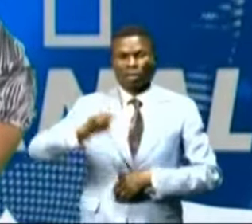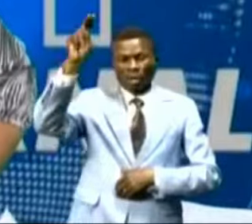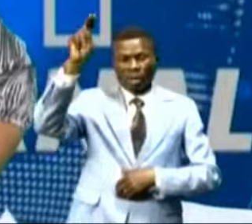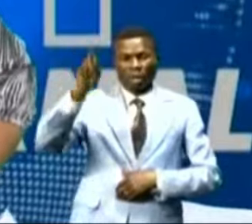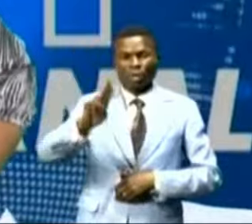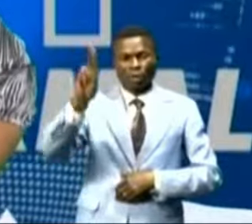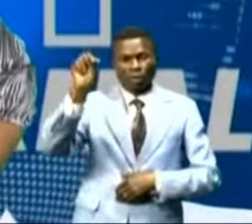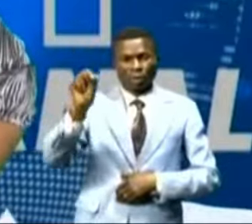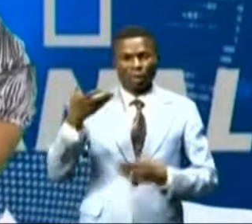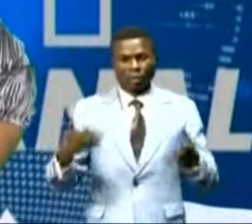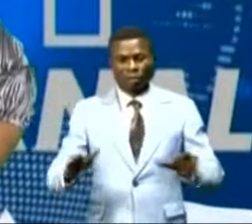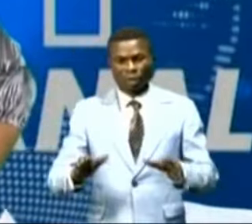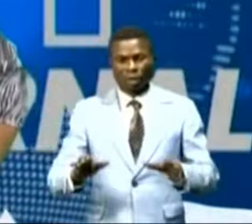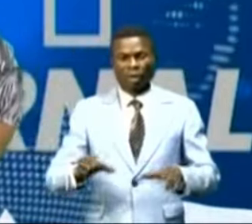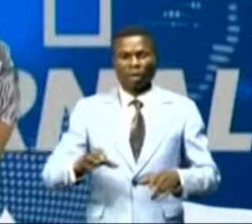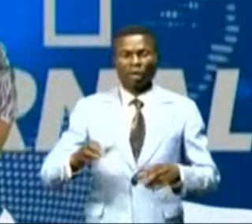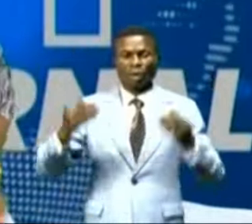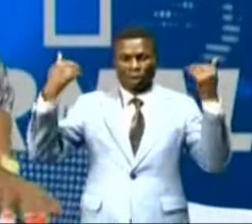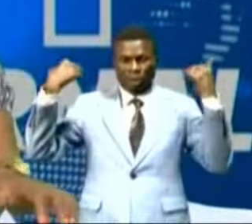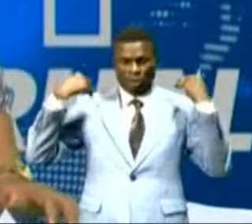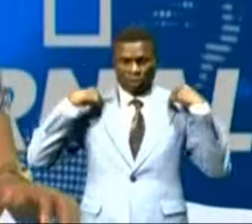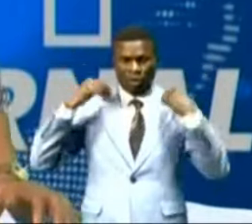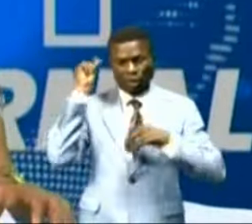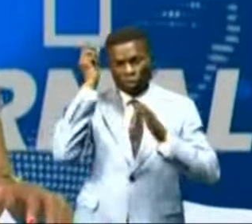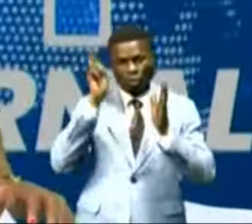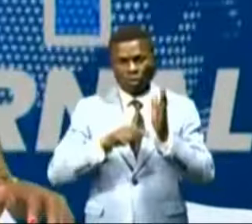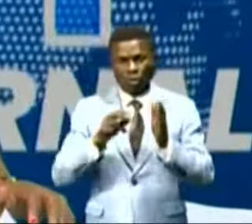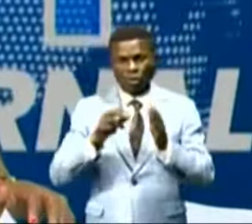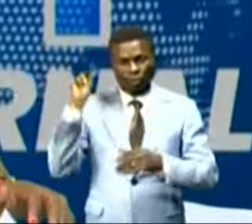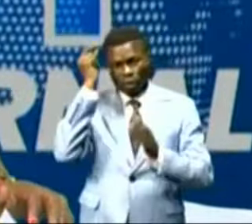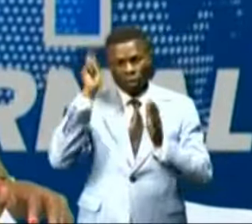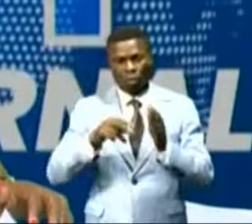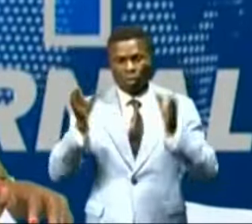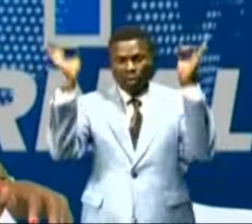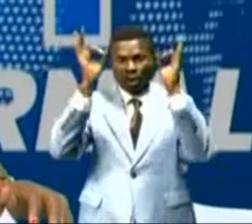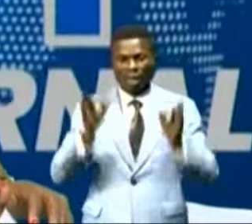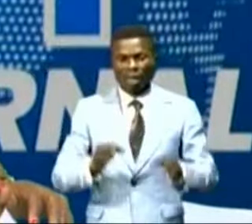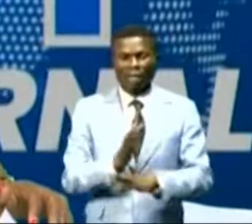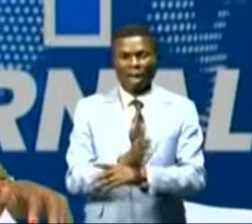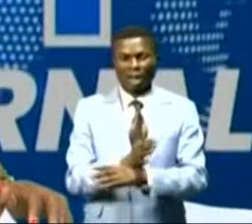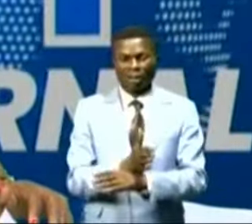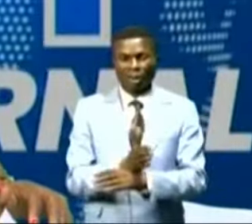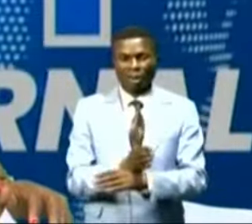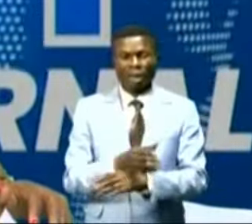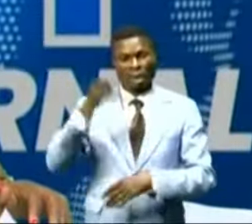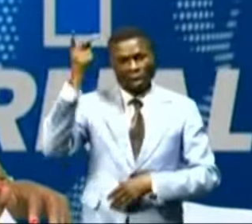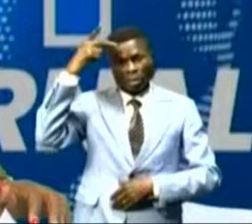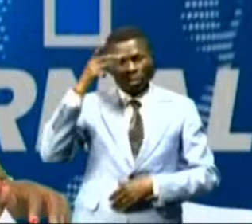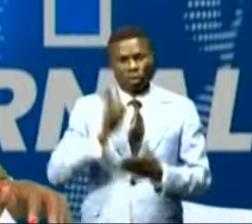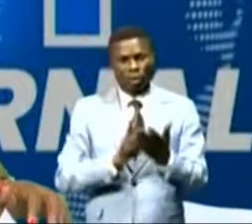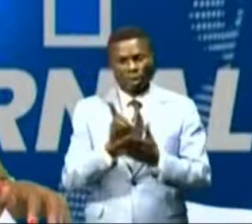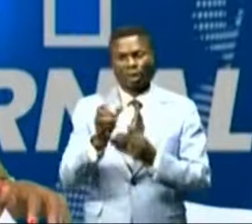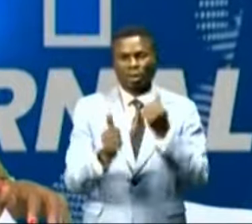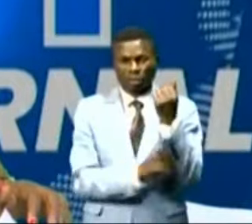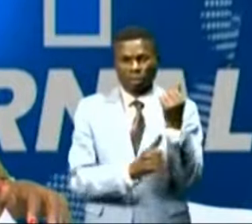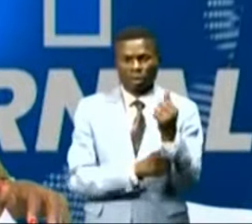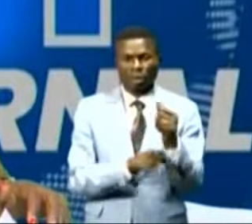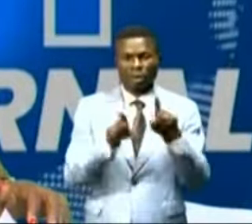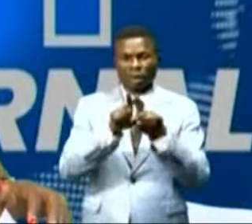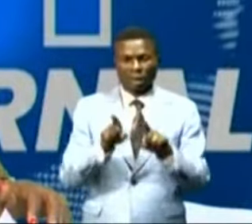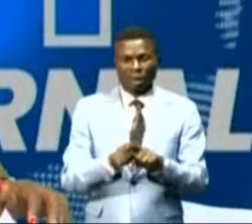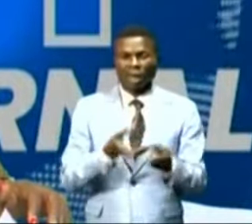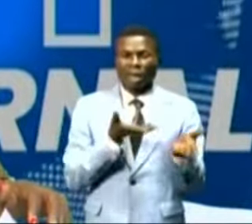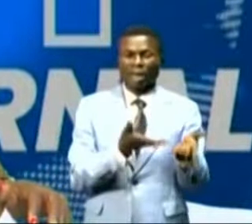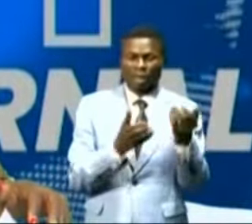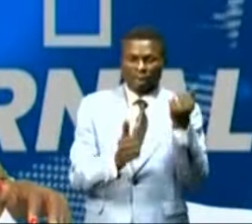MONUSCO, la commissaire du gouvernement fédéral d'Allemagne à la politique de droits de l'homme et à l'aide